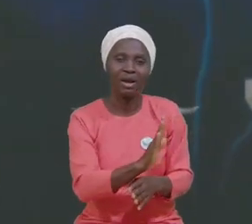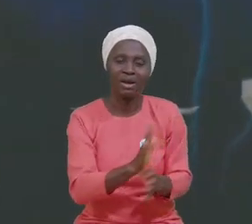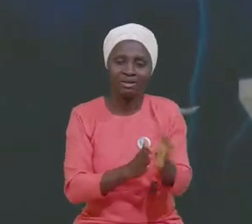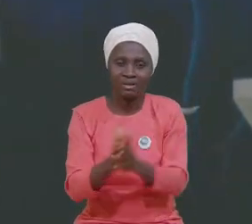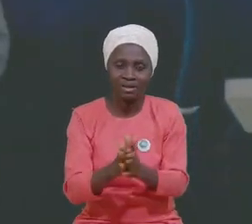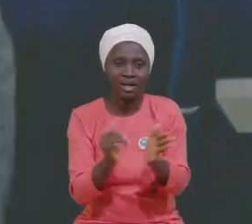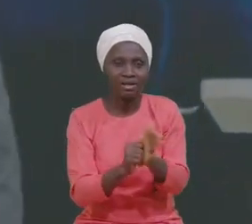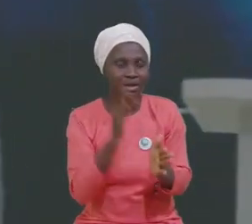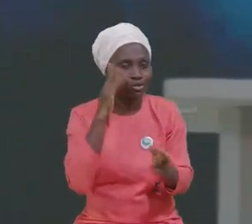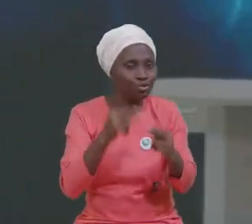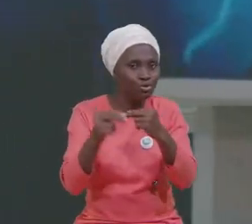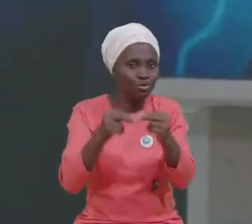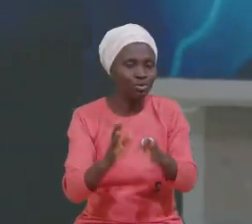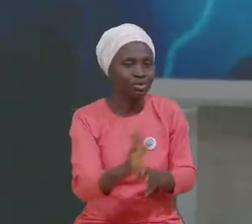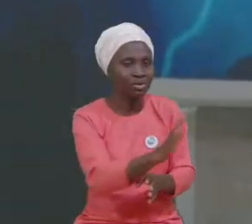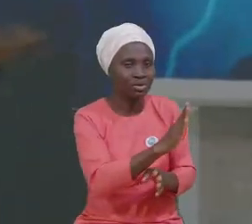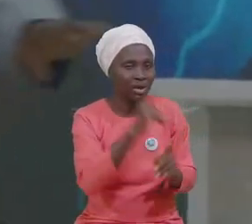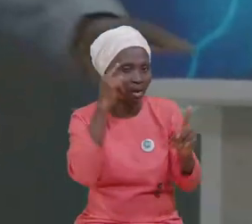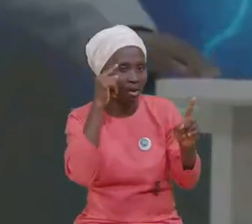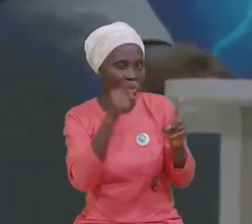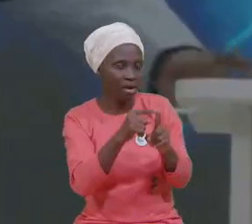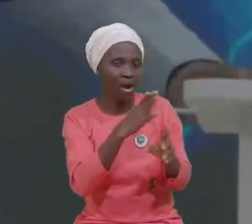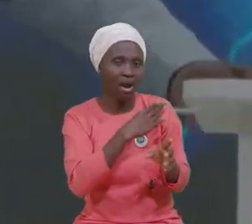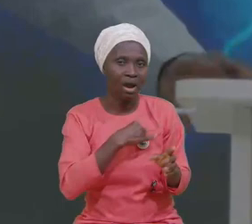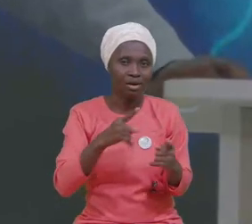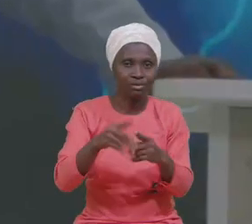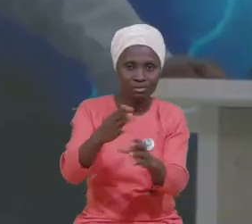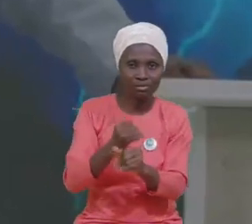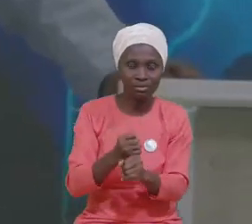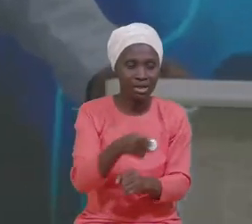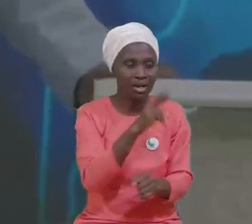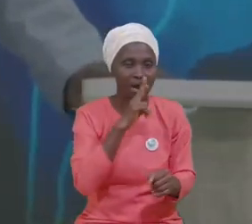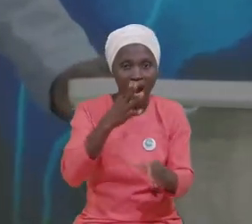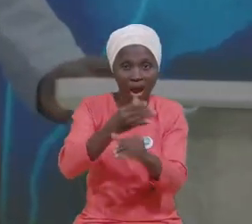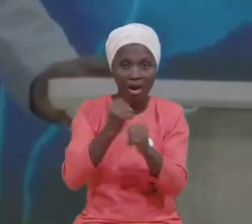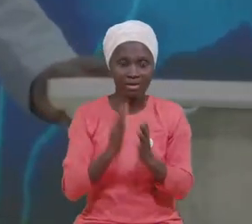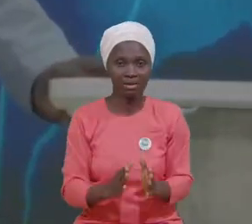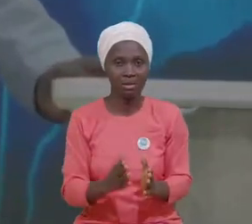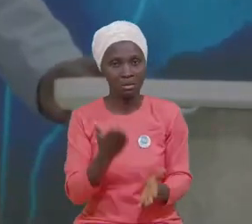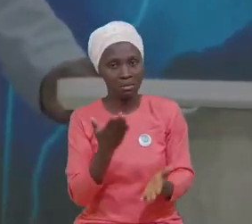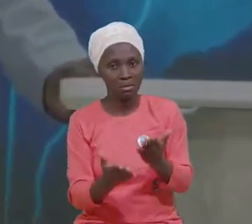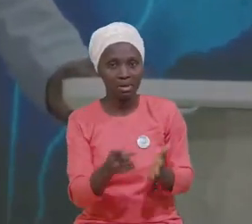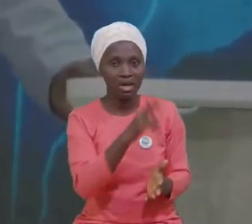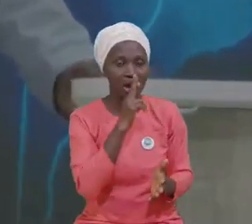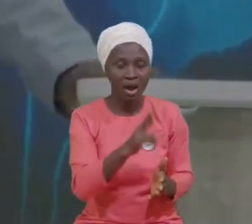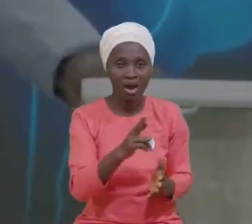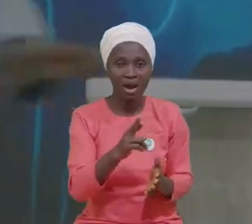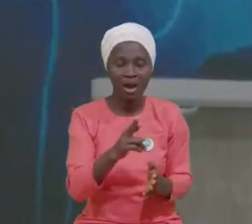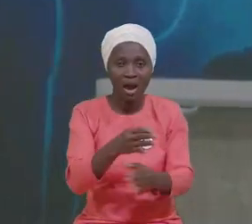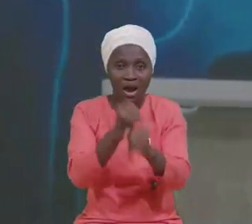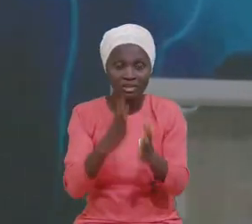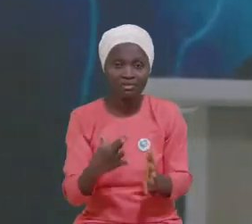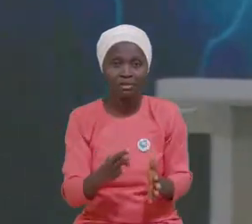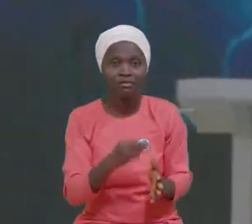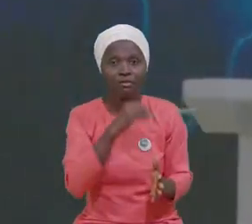ont l'aspiration, qui sont des réalisateurs. Quand ils sont des jeunes réalisateurs ou des